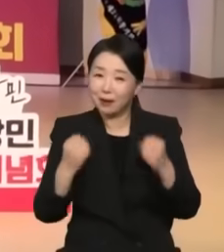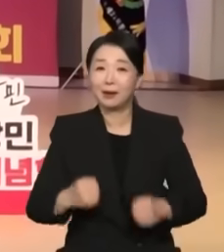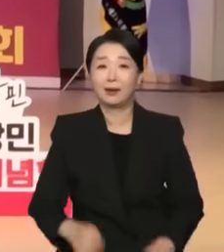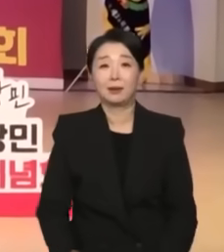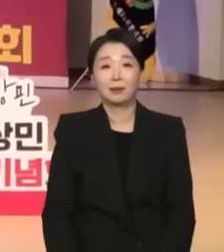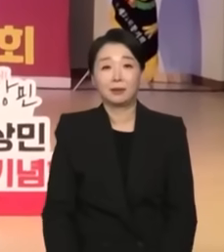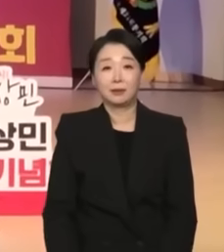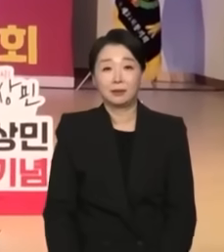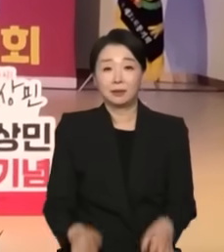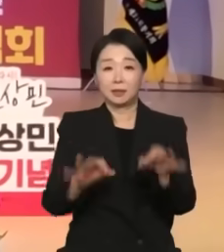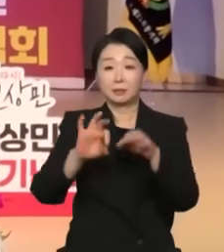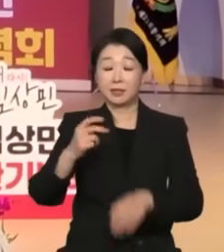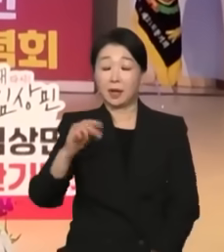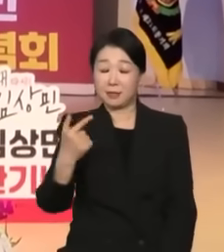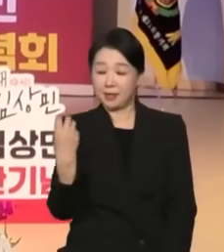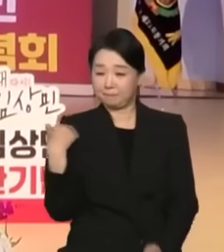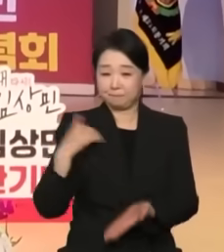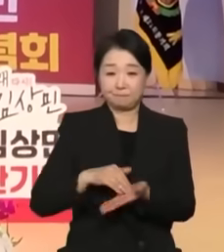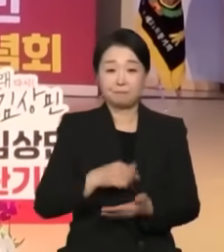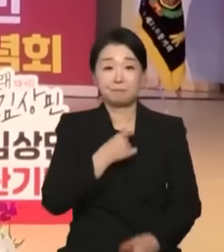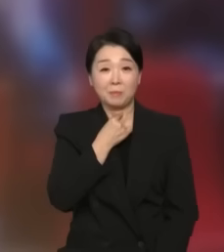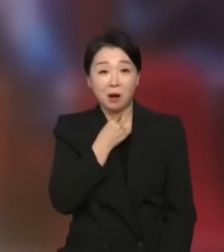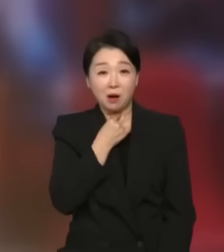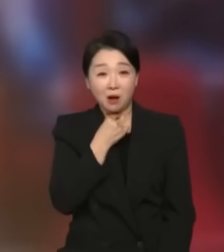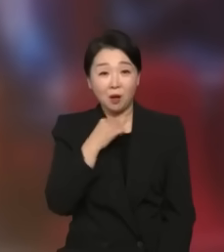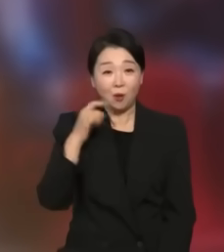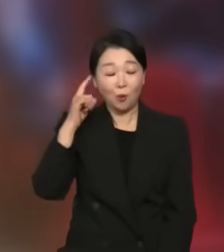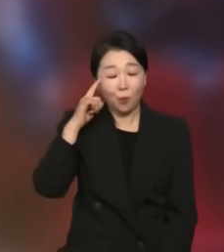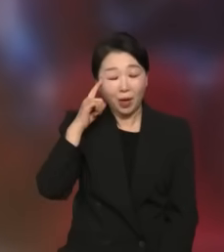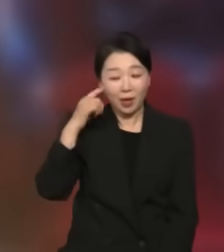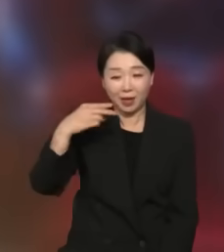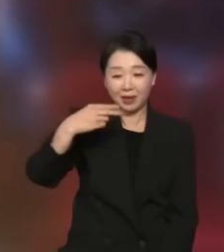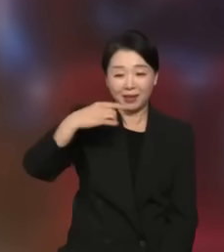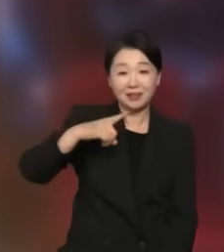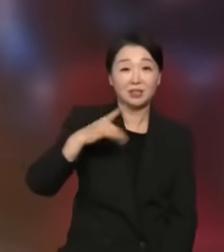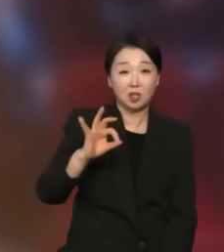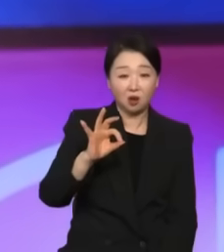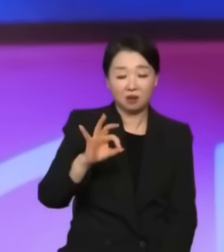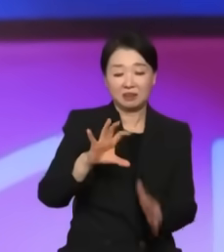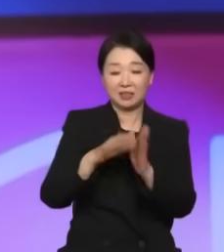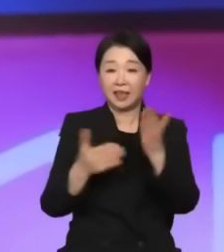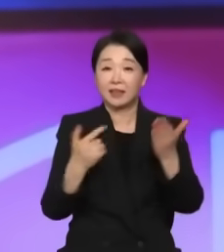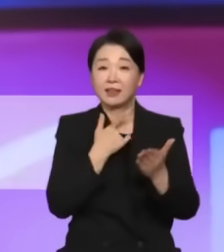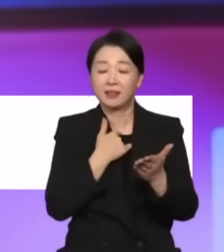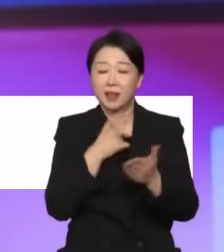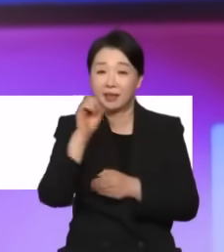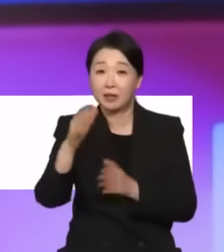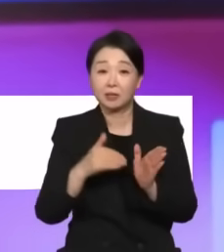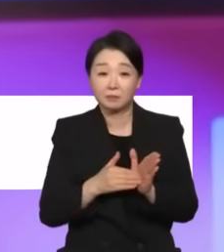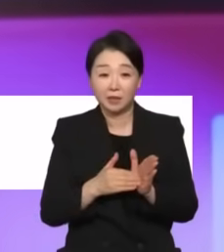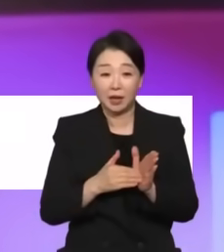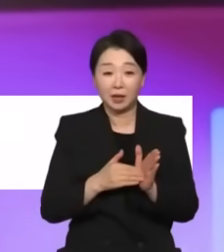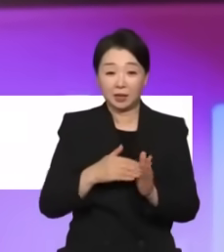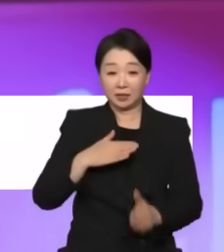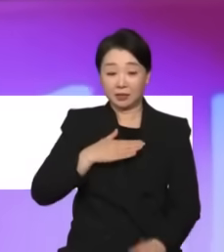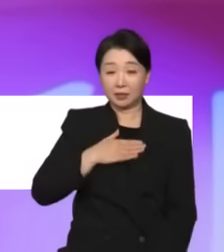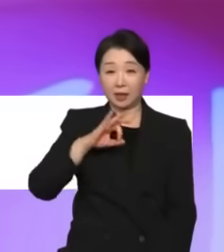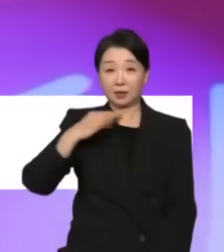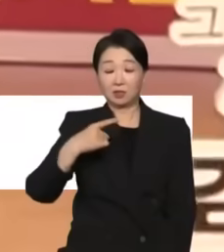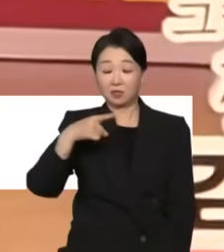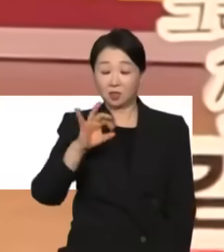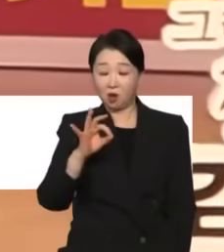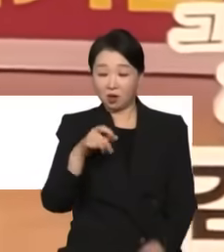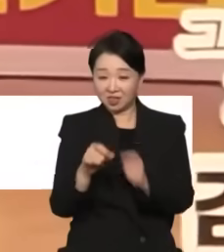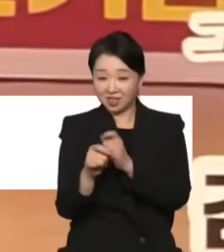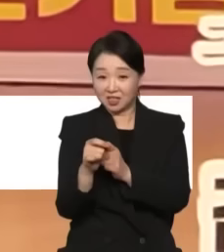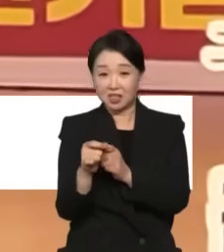다시 김상민으로 돌아가겠다면서도 의성지청장 시절 얘기도 꺼냈습니다. 제가 참 의성지청장으로 위임했을 때도